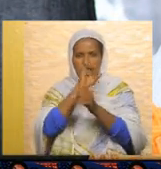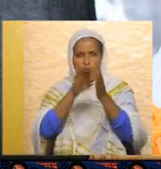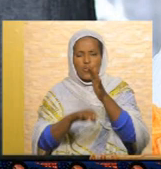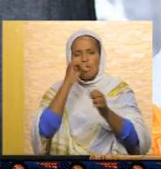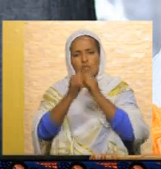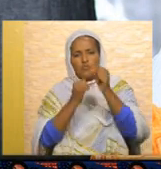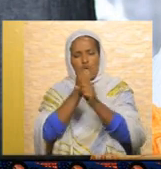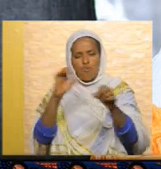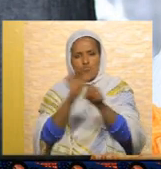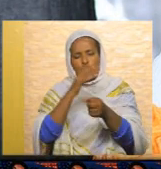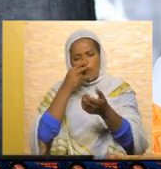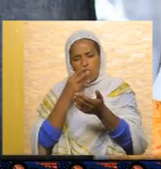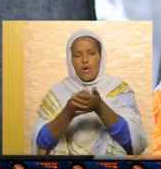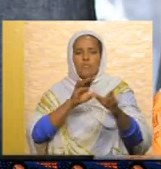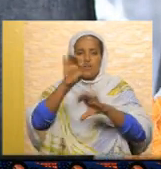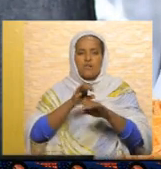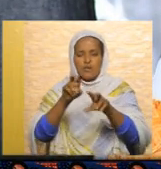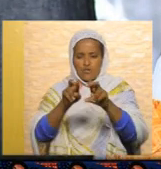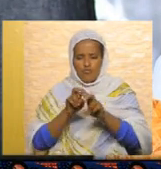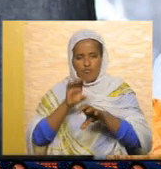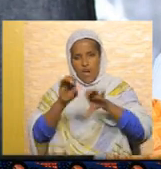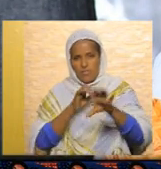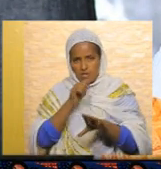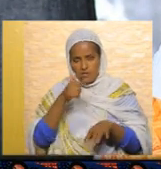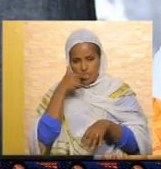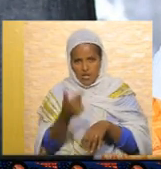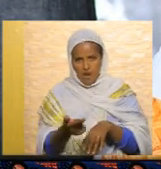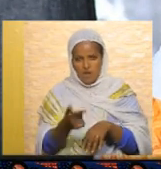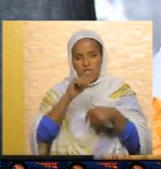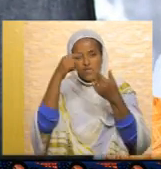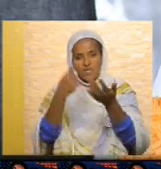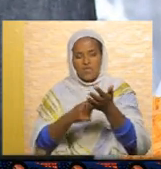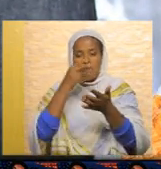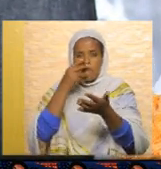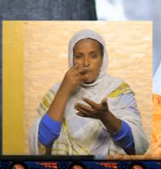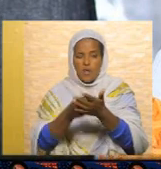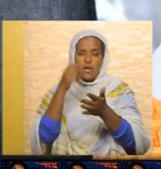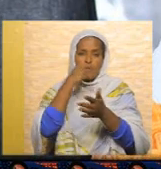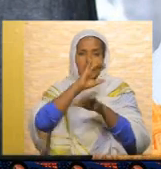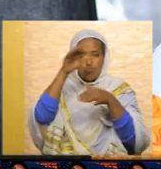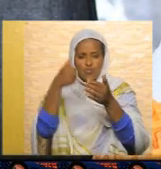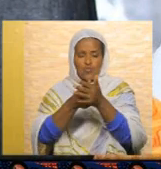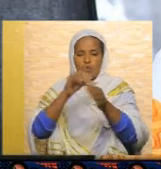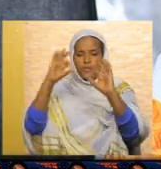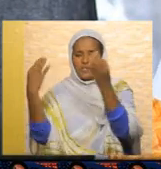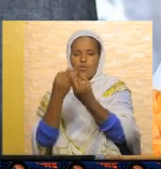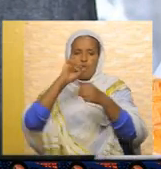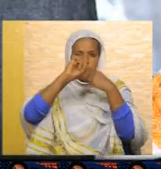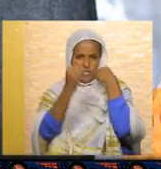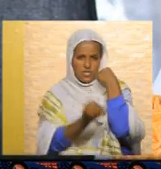ምርኮም አይጎርልባትም። እድሜዋን ሙሉ መልካም ታደርጋለች፣ ክፉም አታደርግም ይለናል። ስለዚህ መልካም ሴት